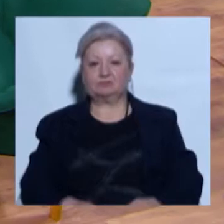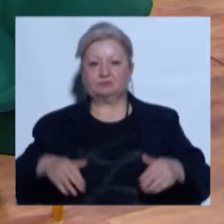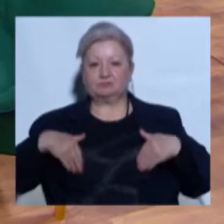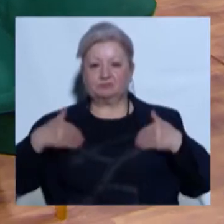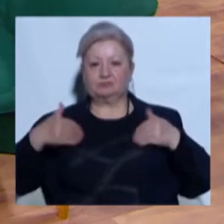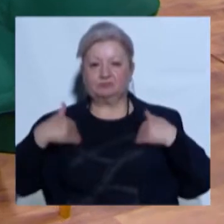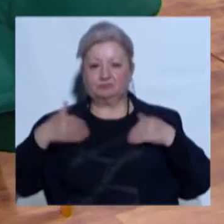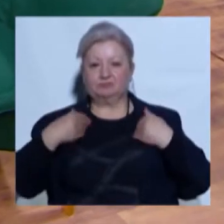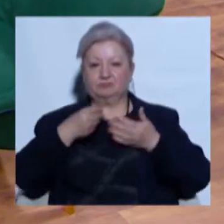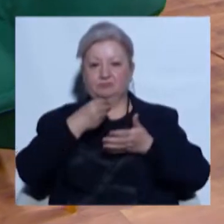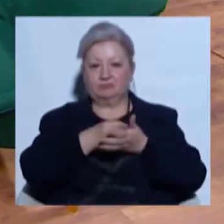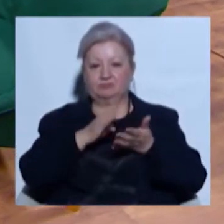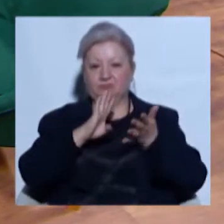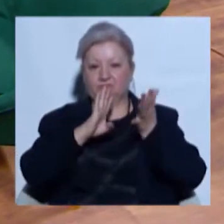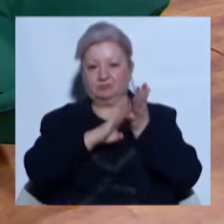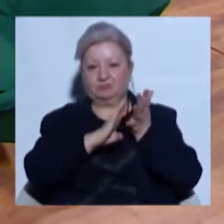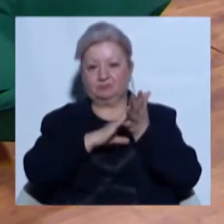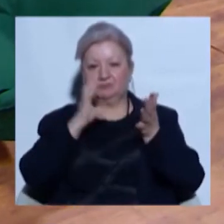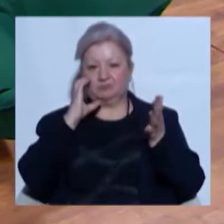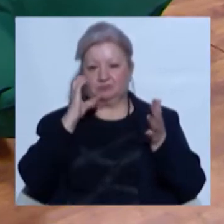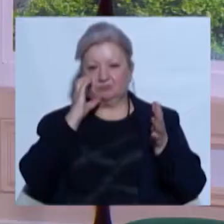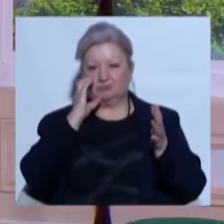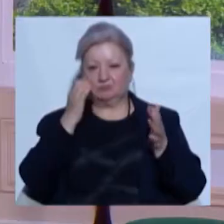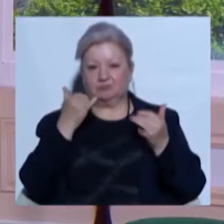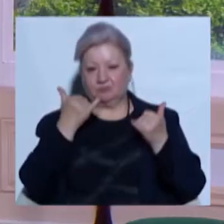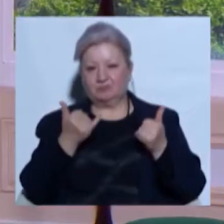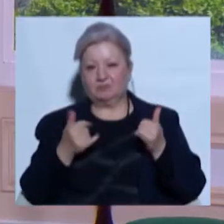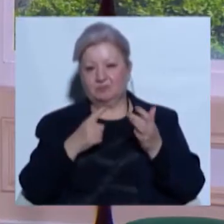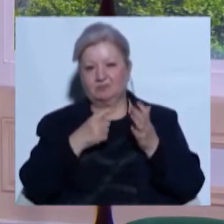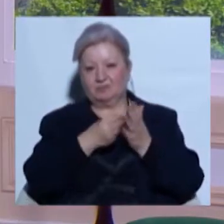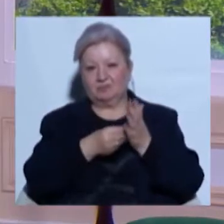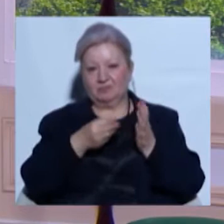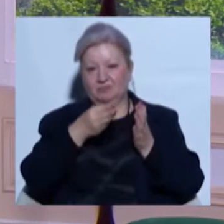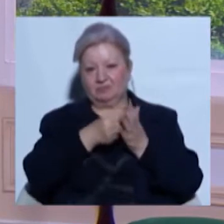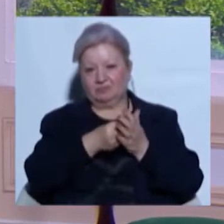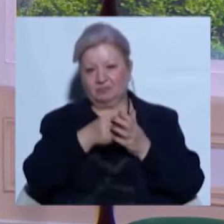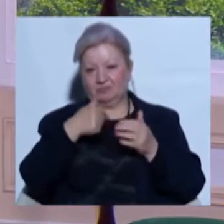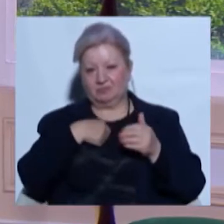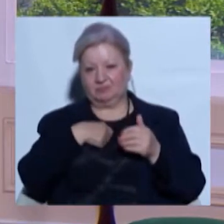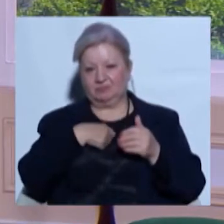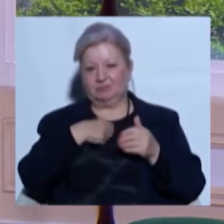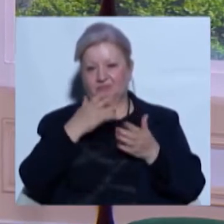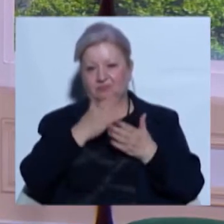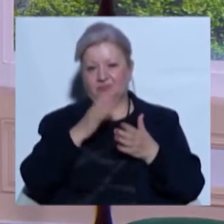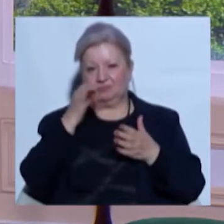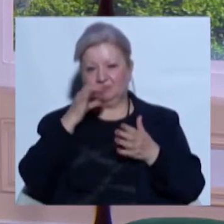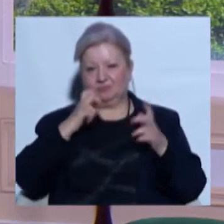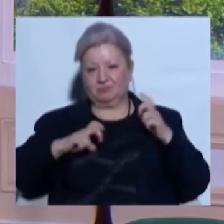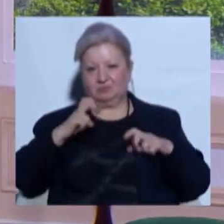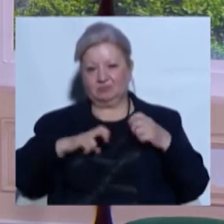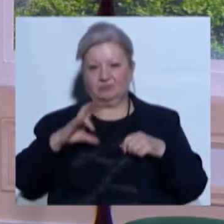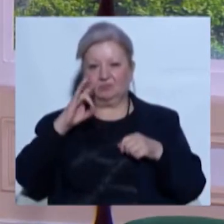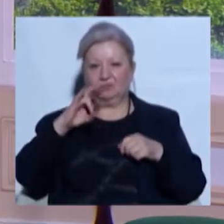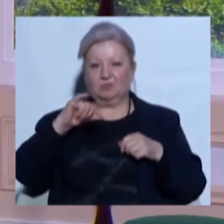Gamarcuba zür paso mesir klasalı bu. Me istedik ki historis masalı böyle var. Nugzar Molaşvili.